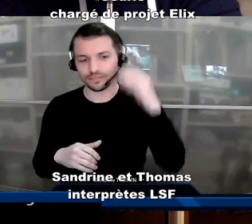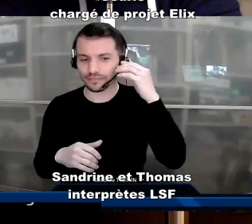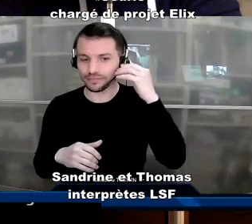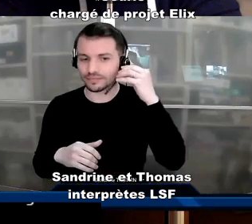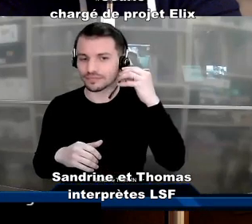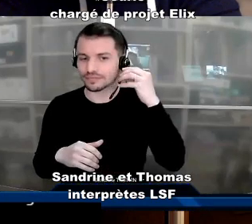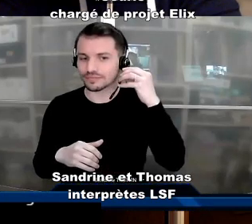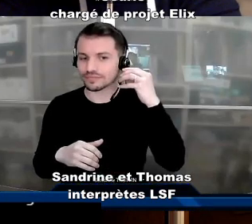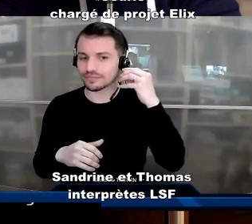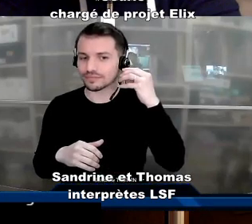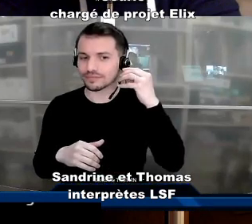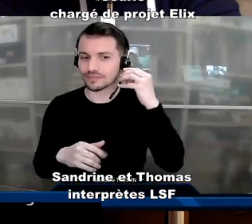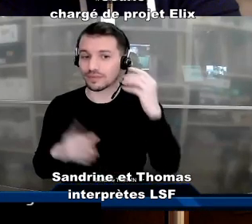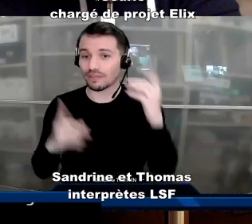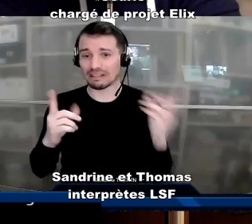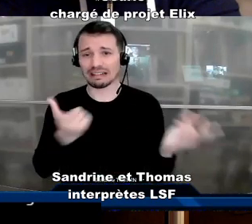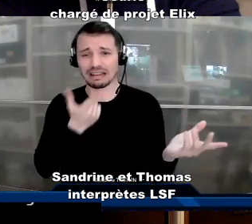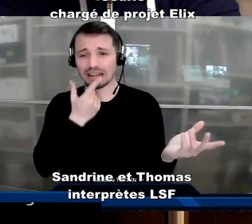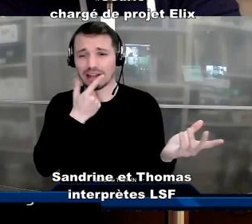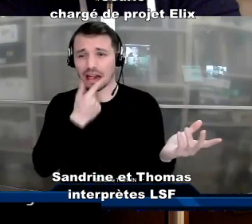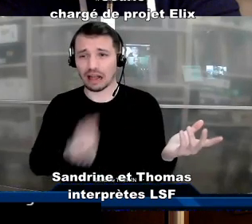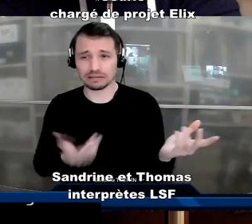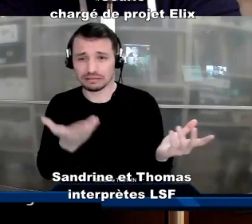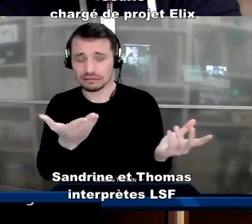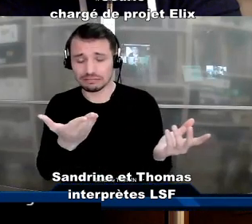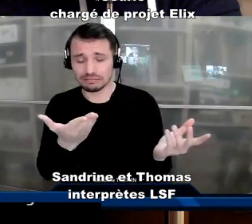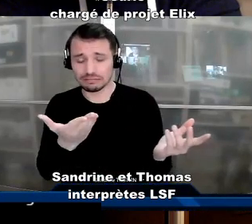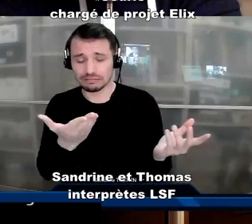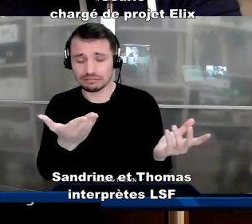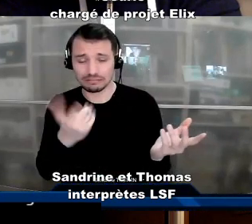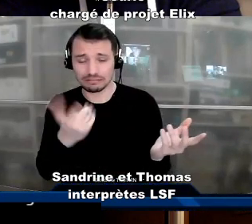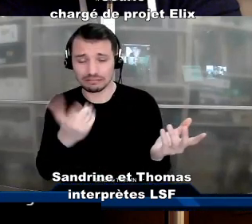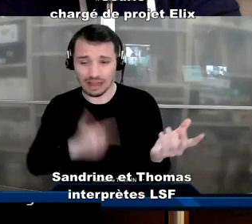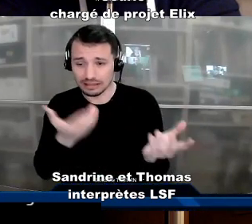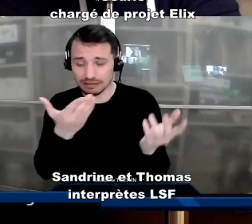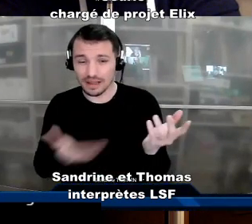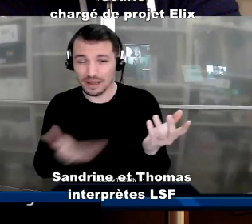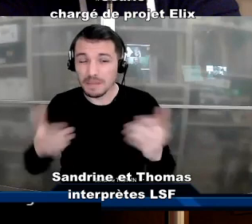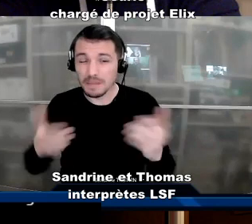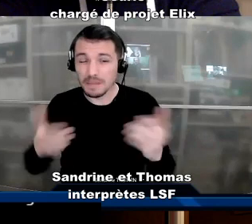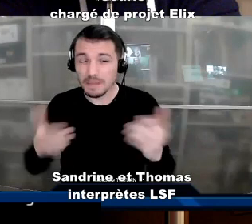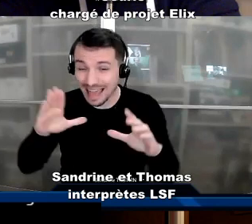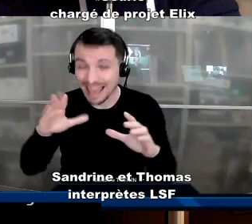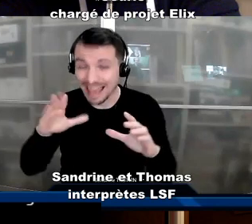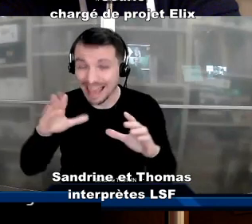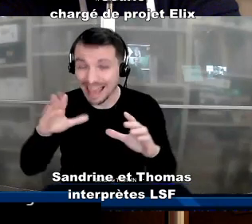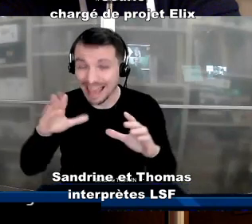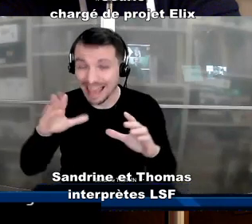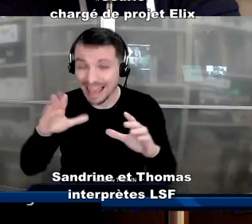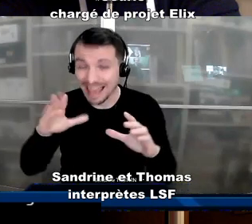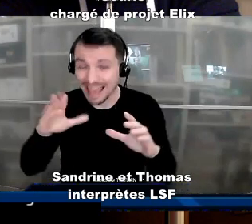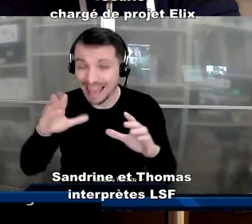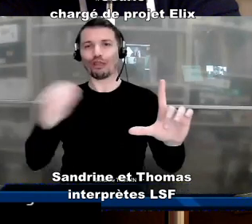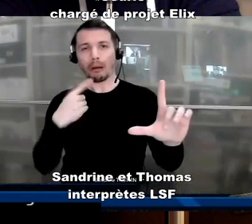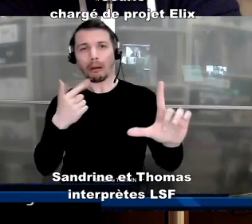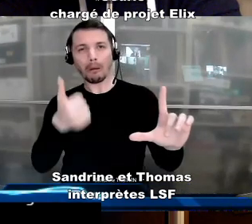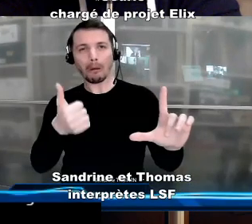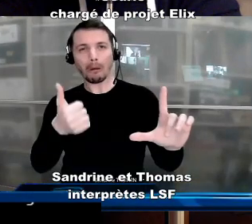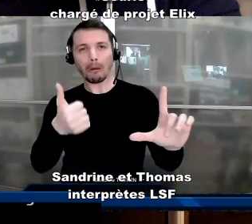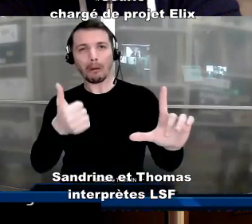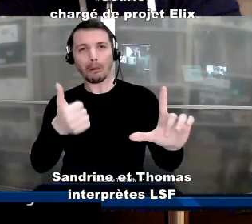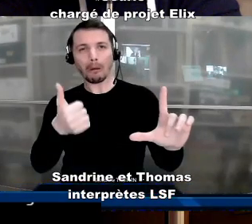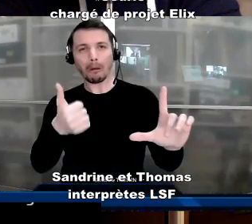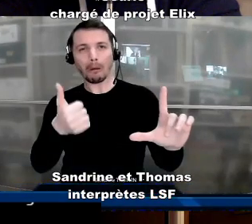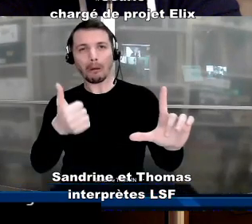c'est vraiment super simple, mais on ne se rend pas compte du travail qu'il y a derrière pour parce que là, on se